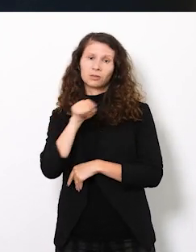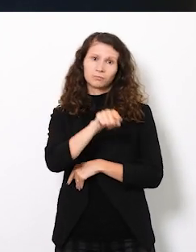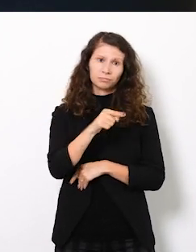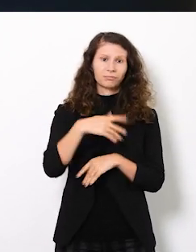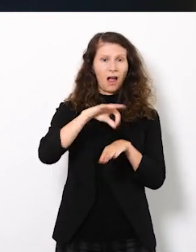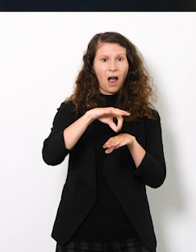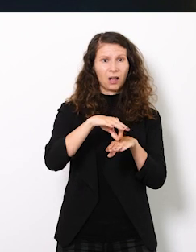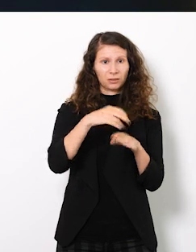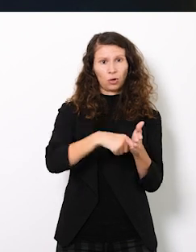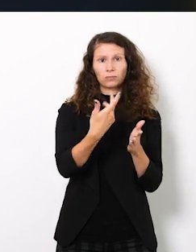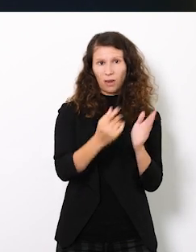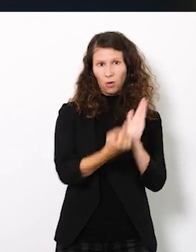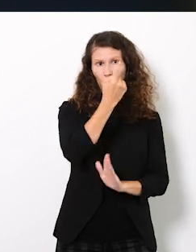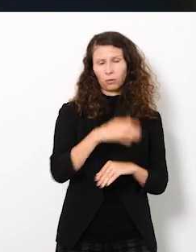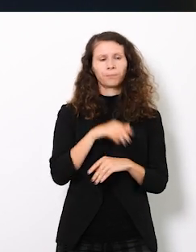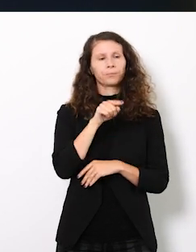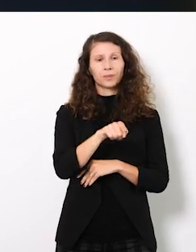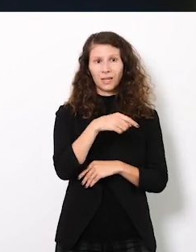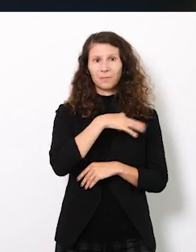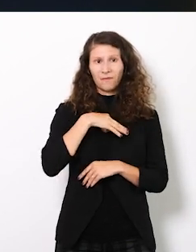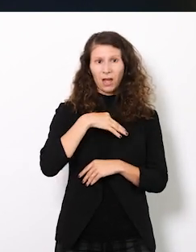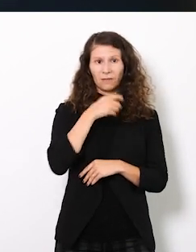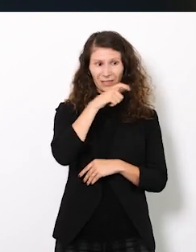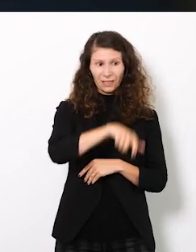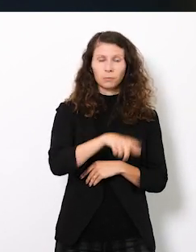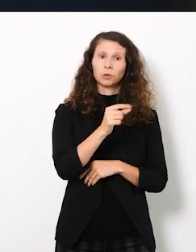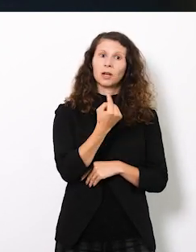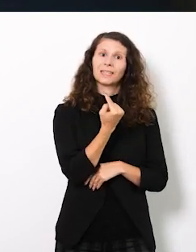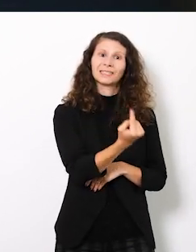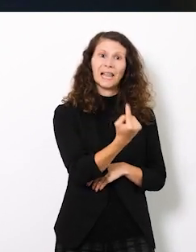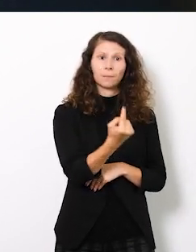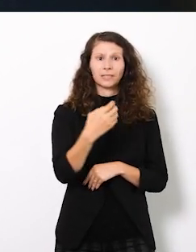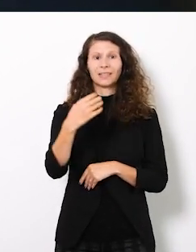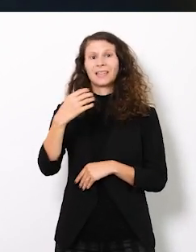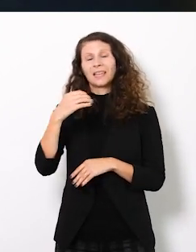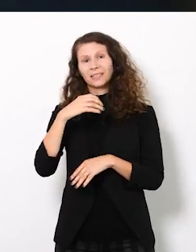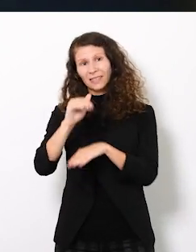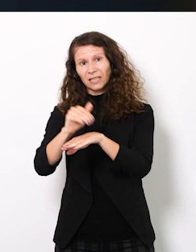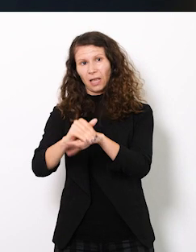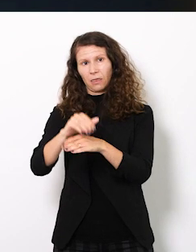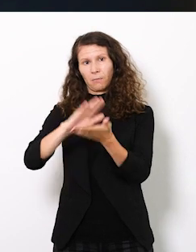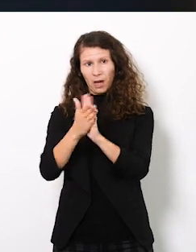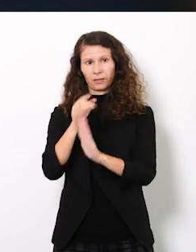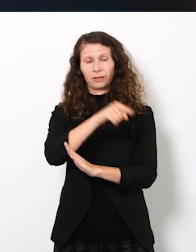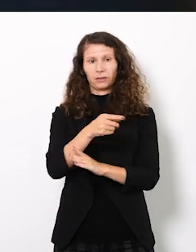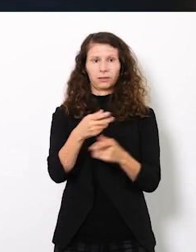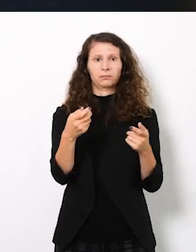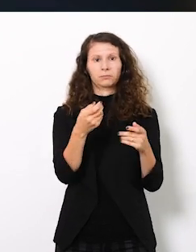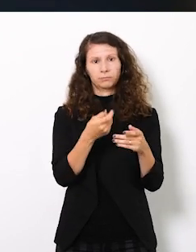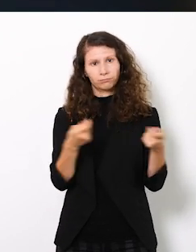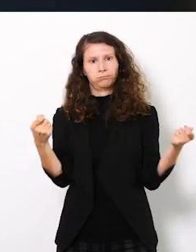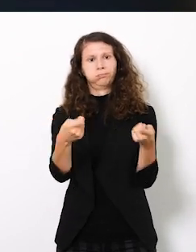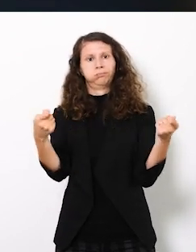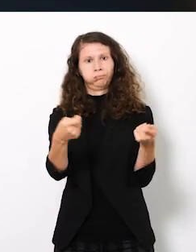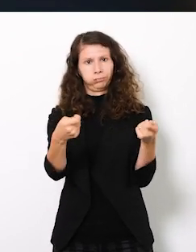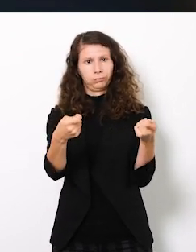Die Privatversicherten subventionieren also Kassenpraxen und die Leistungen für gesetzlich Versicherte. Man